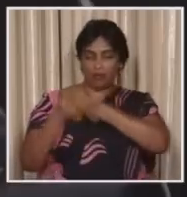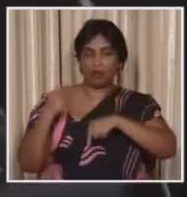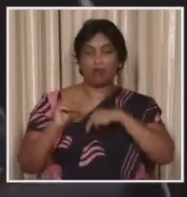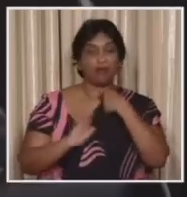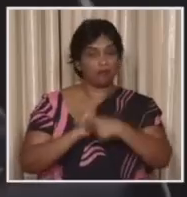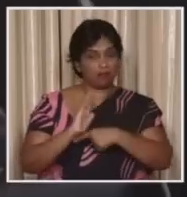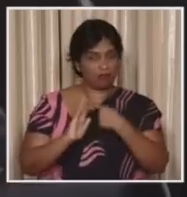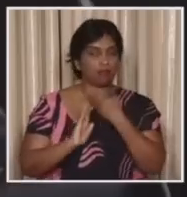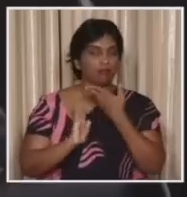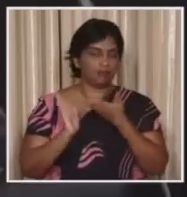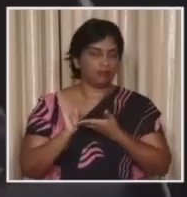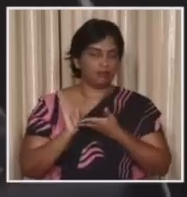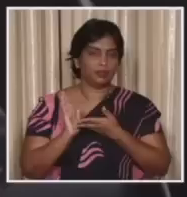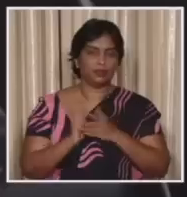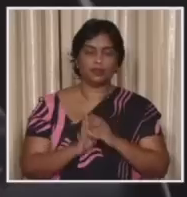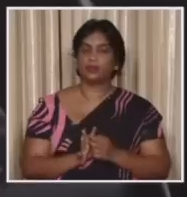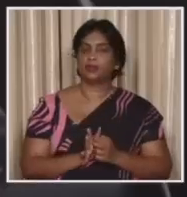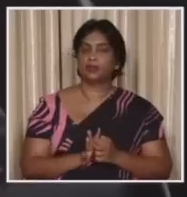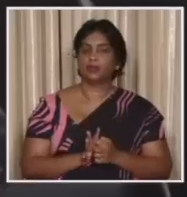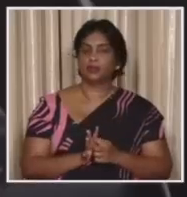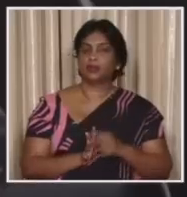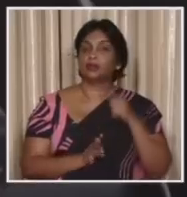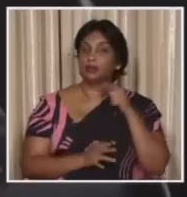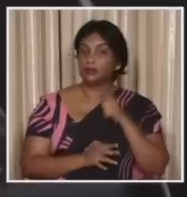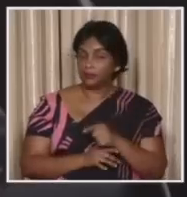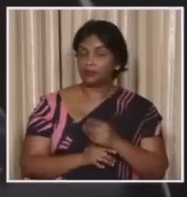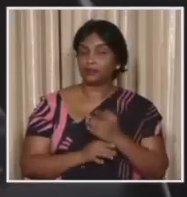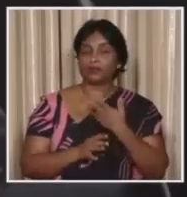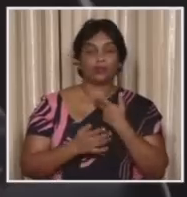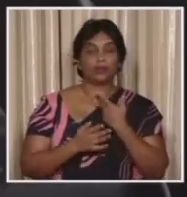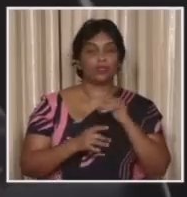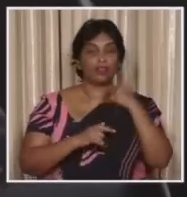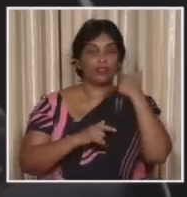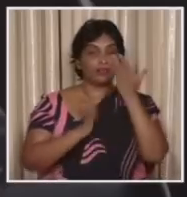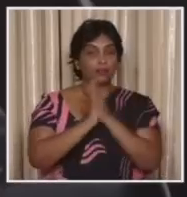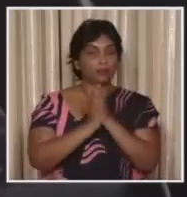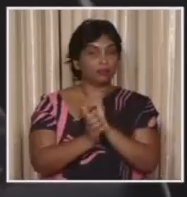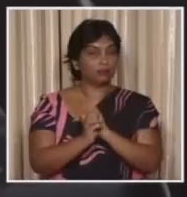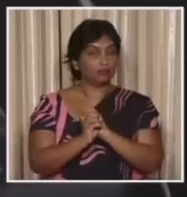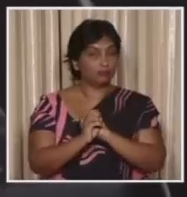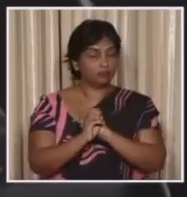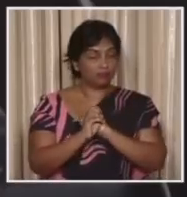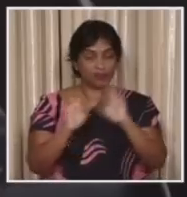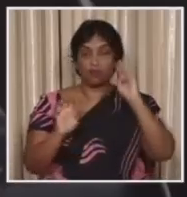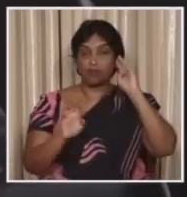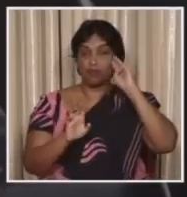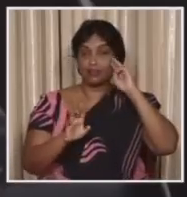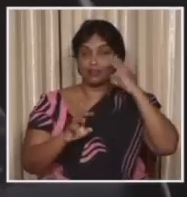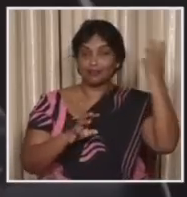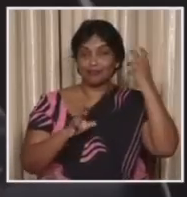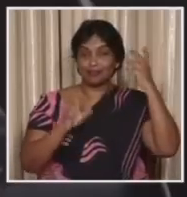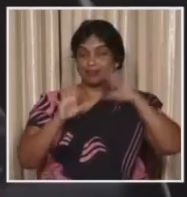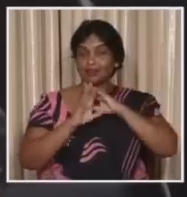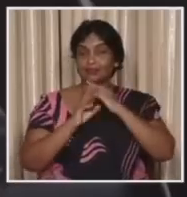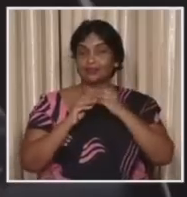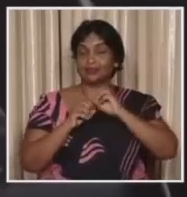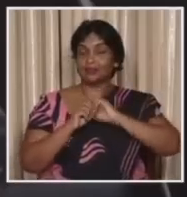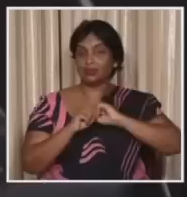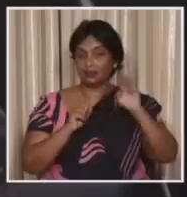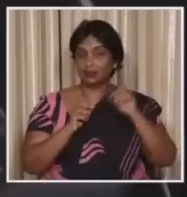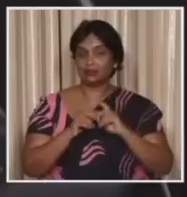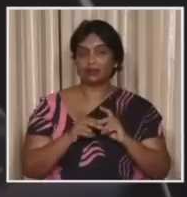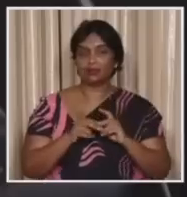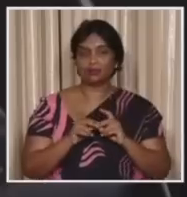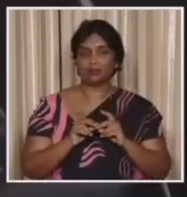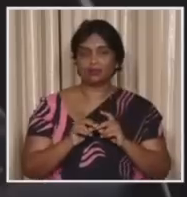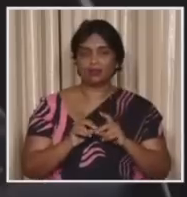රටක් ලංකාව. එතකොට මේ මුදාහැරපු සමාජ මාධ්‍ය ජාලාවලට මේ ප්‍රතිඥාව මුදාහැරපු ප්‍රශ්නේ අහන්නකෝ කෙලින්ම.